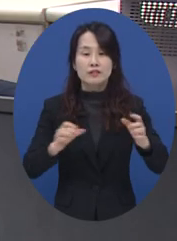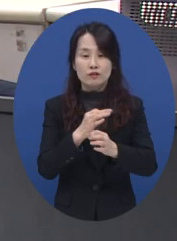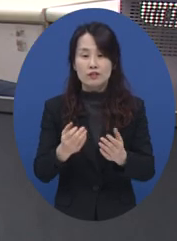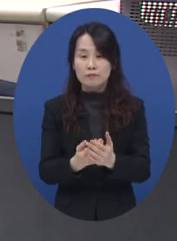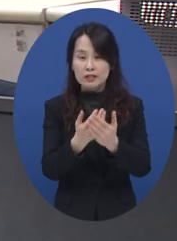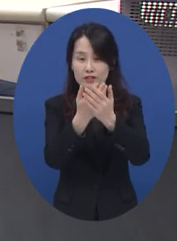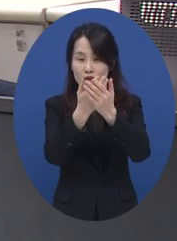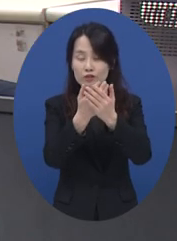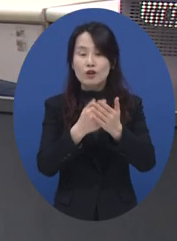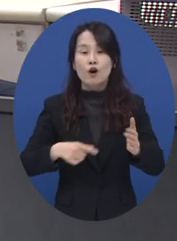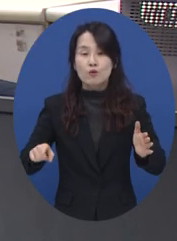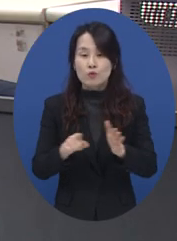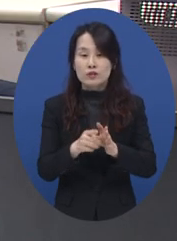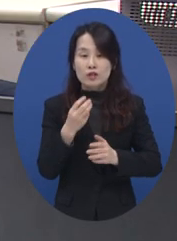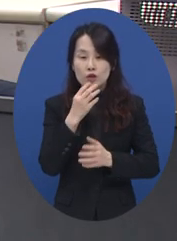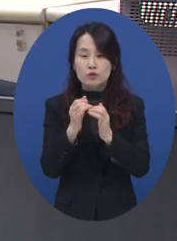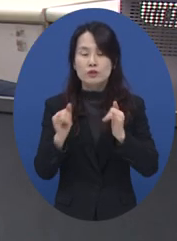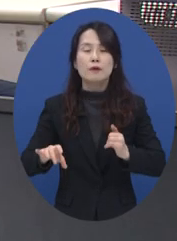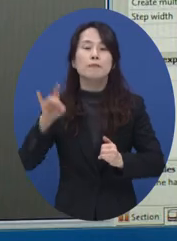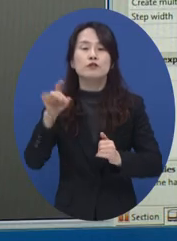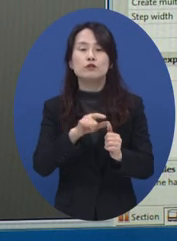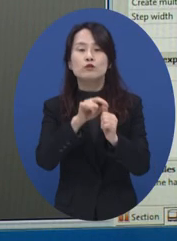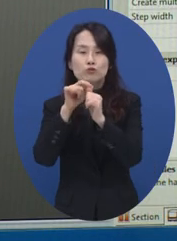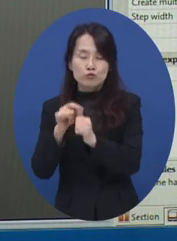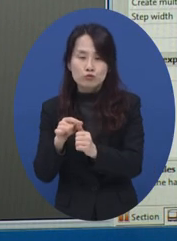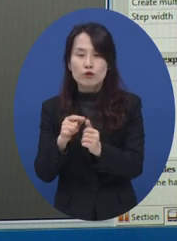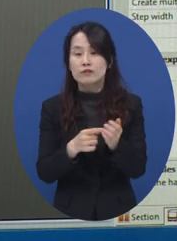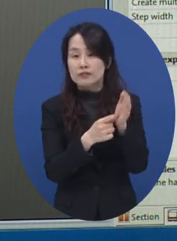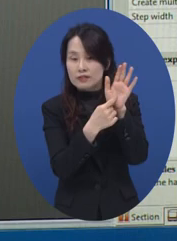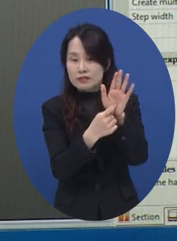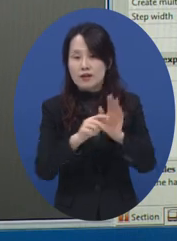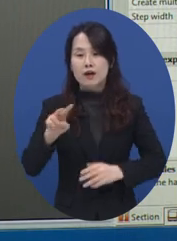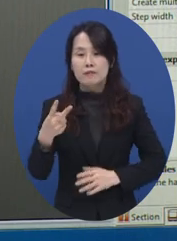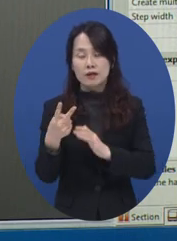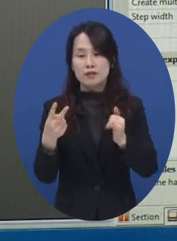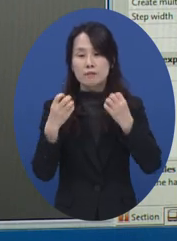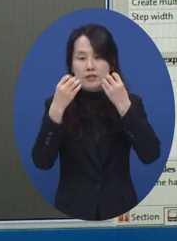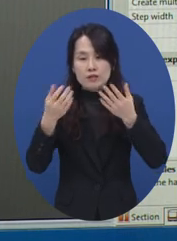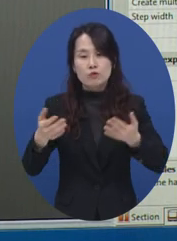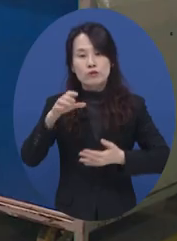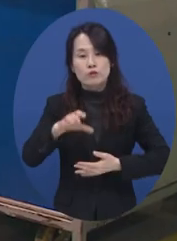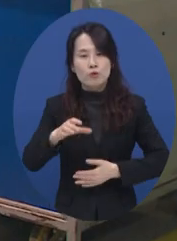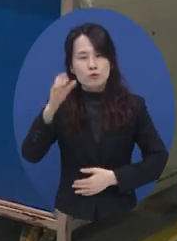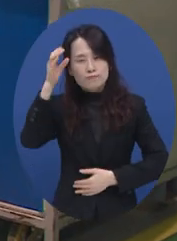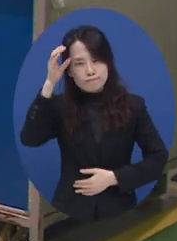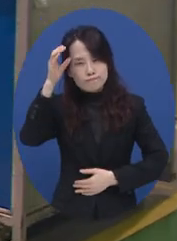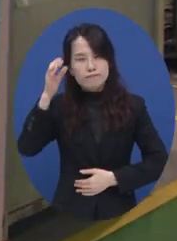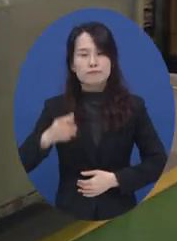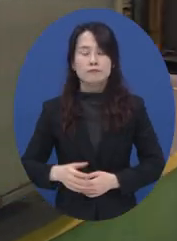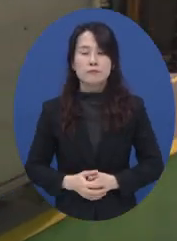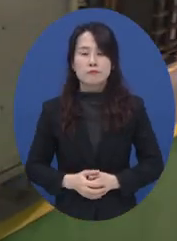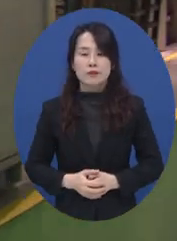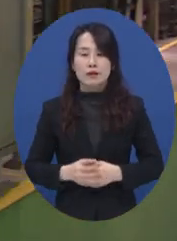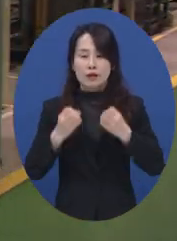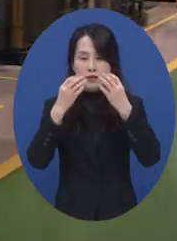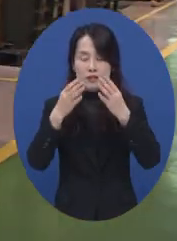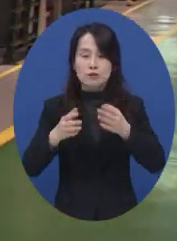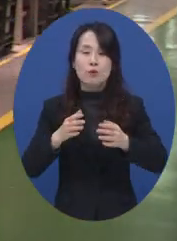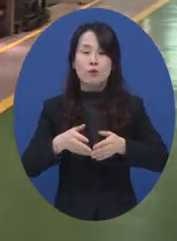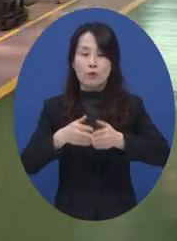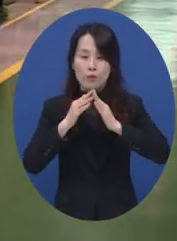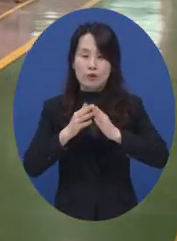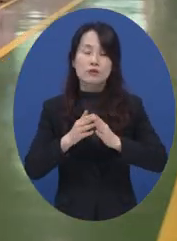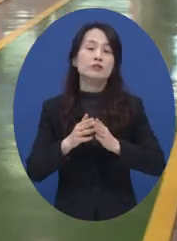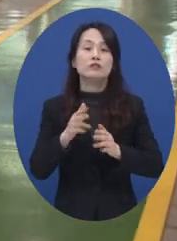차원에서 경기도민 우선 채용을 명시해 200여 명의 신규 일자리가 창출될 것으로 보입니다. 새로 지어지는 생산시설은